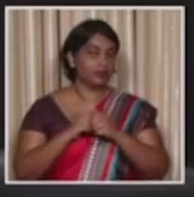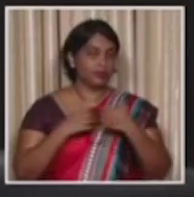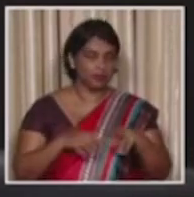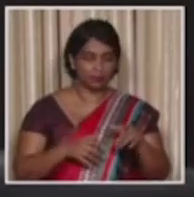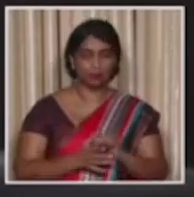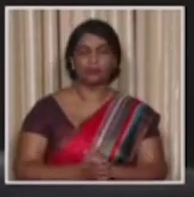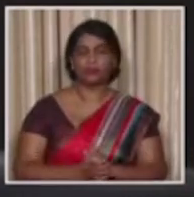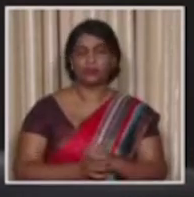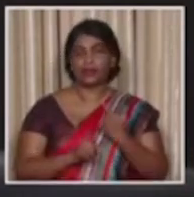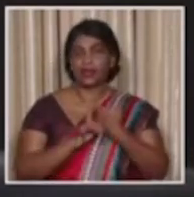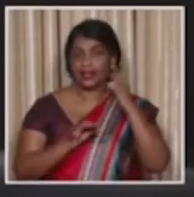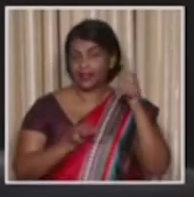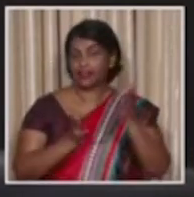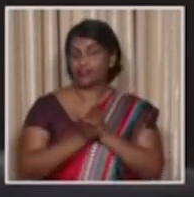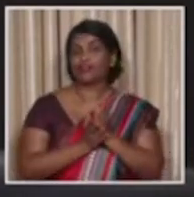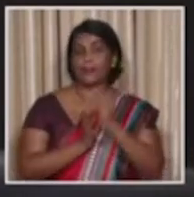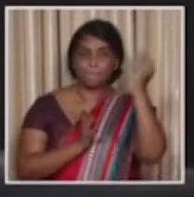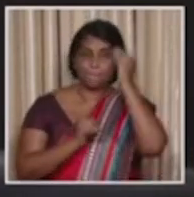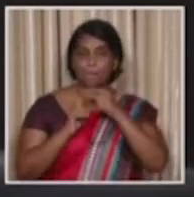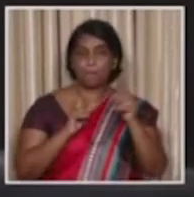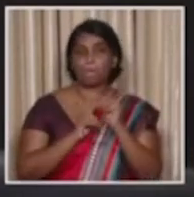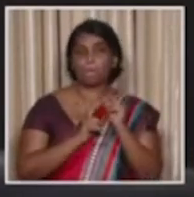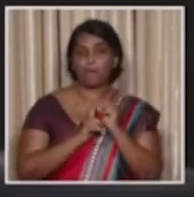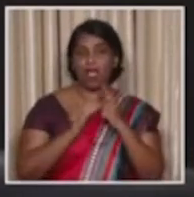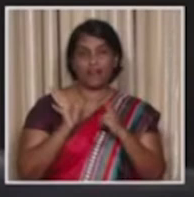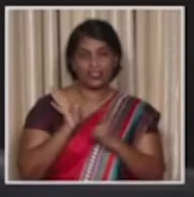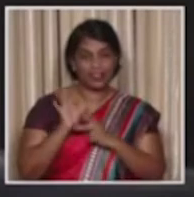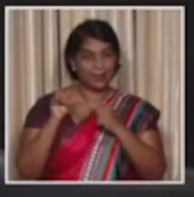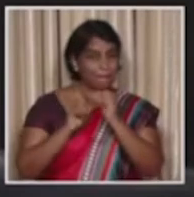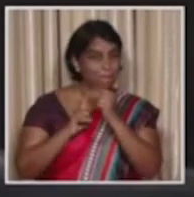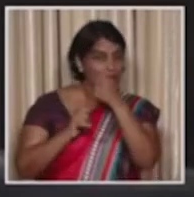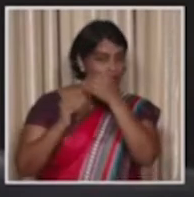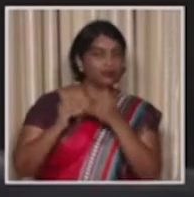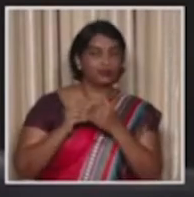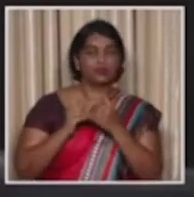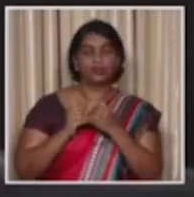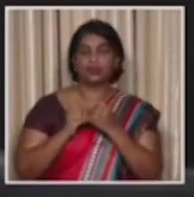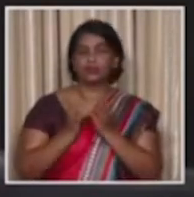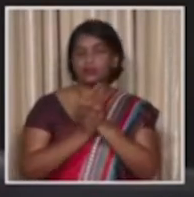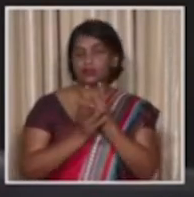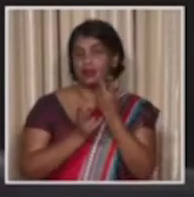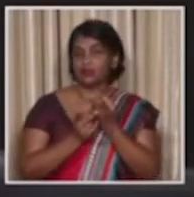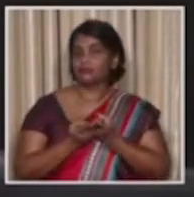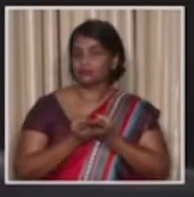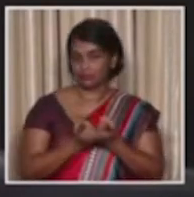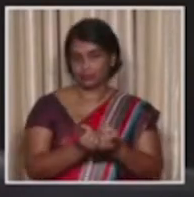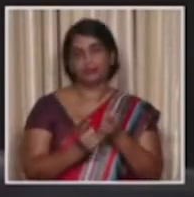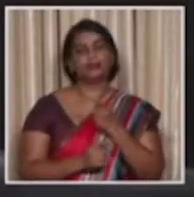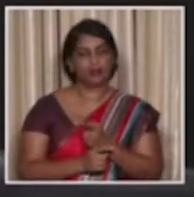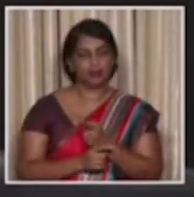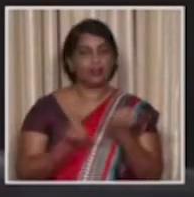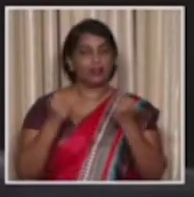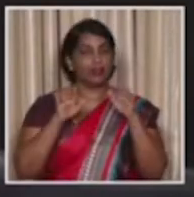කාර්යයන් කැලණිවැලි දුම්රිය මාර්ගයේ මරදාන සිට පාදුක්ක දක්වා කොටස විදුලිකරණය සඳහා ද්විත්ව දුම්රිය මාර්ගයන් ලෙස